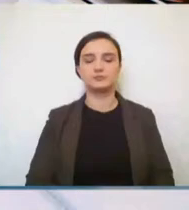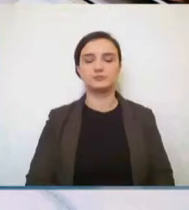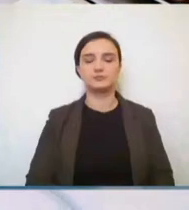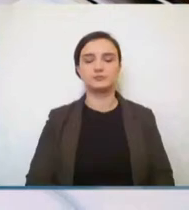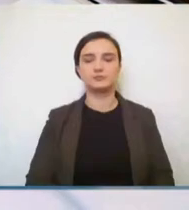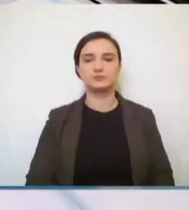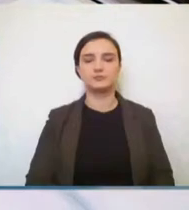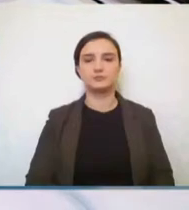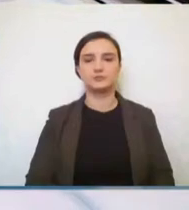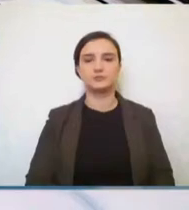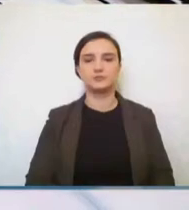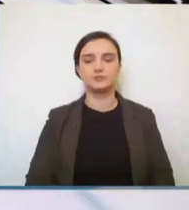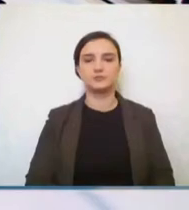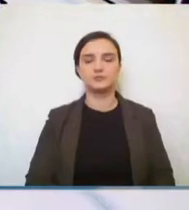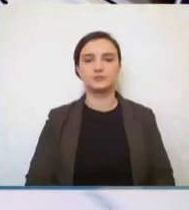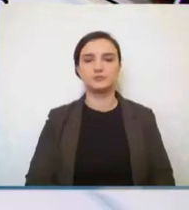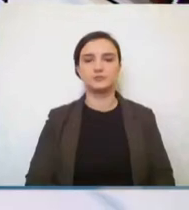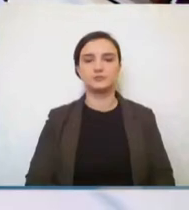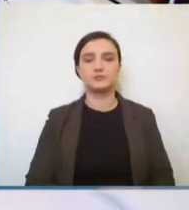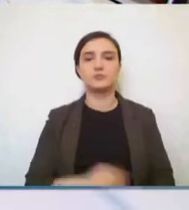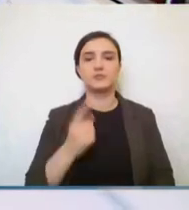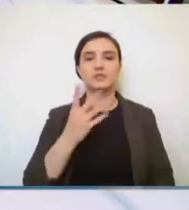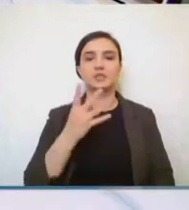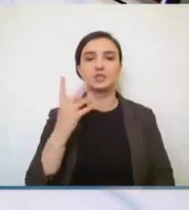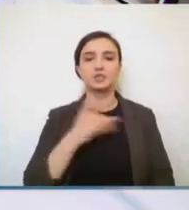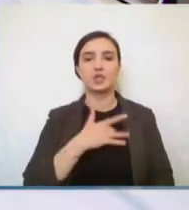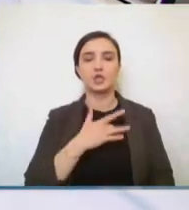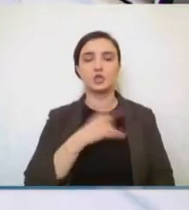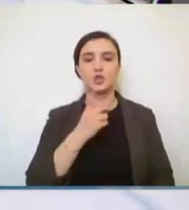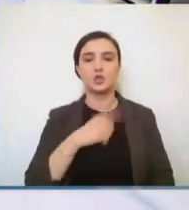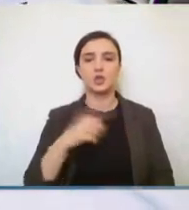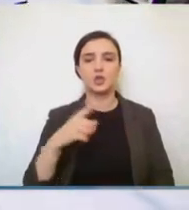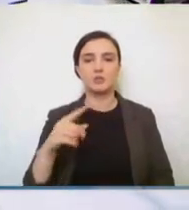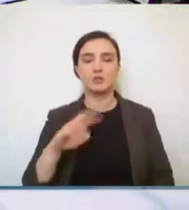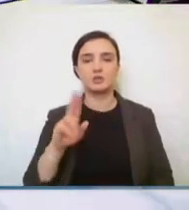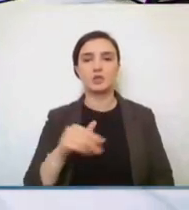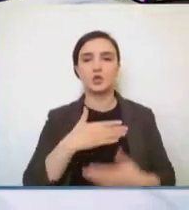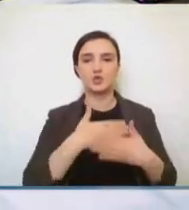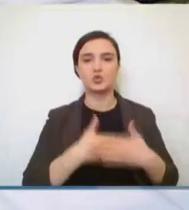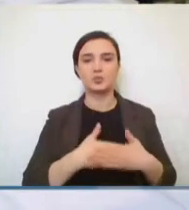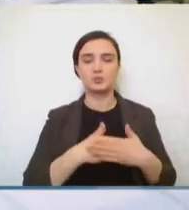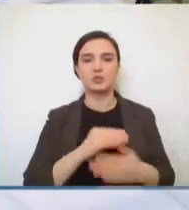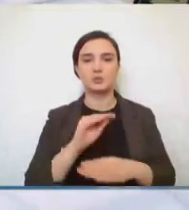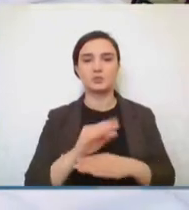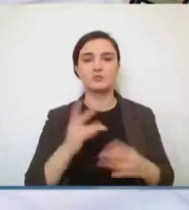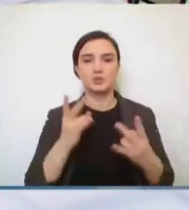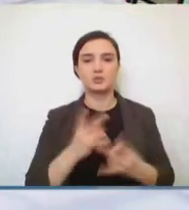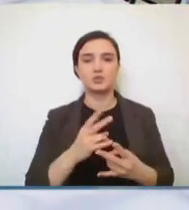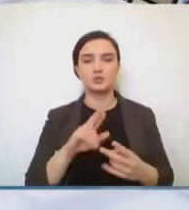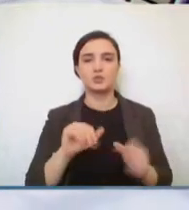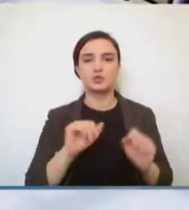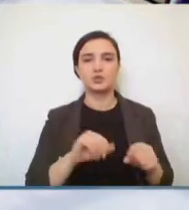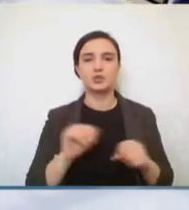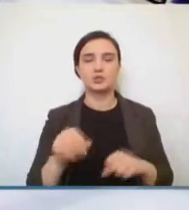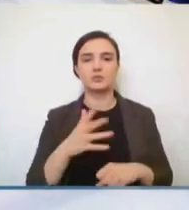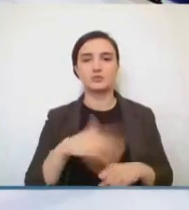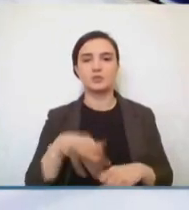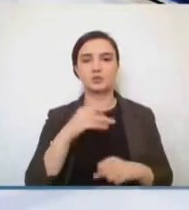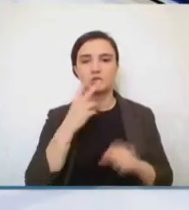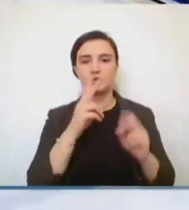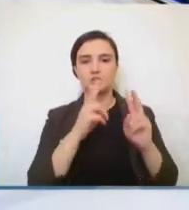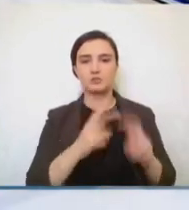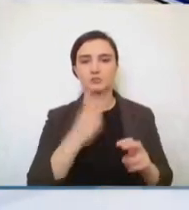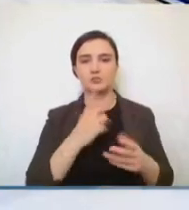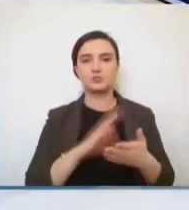კი ბატონო. მაშინ პირველ რიგში კარდიოგრამის და ეხოსკოპის გაკეთება დამატებით საჭიროა. შესაძლებელია შეფასდეს მისი მდგომარეობა და